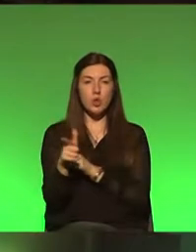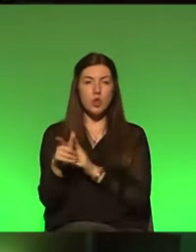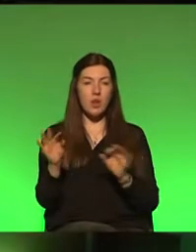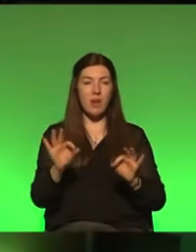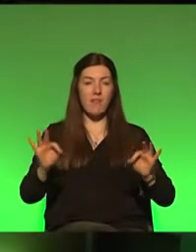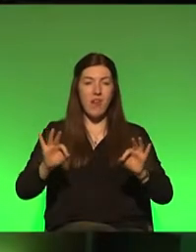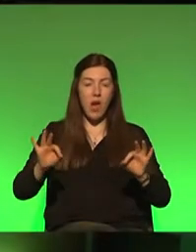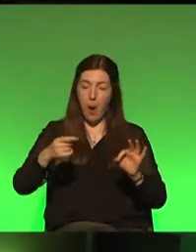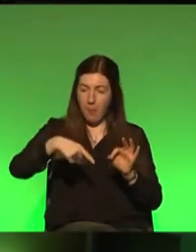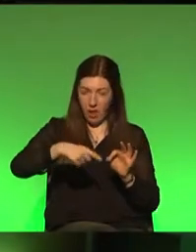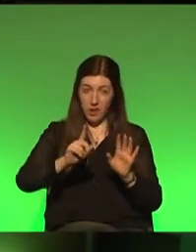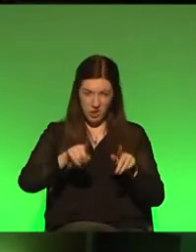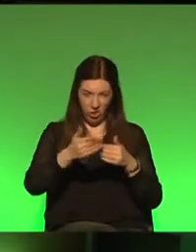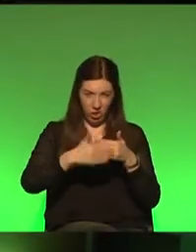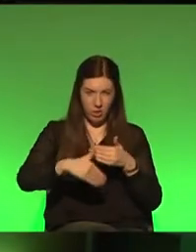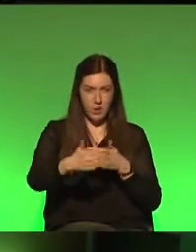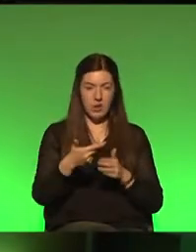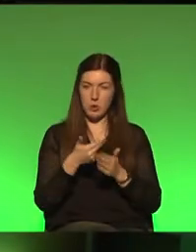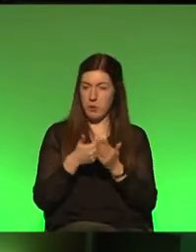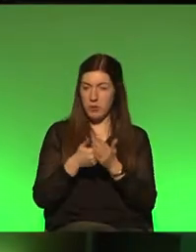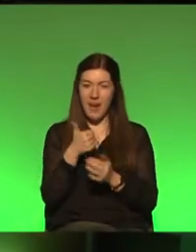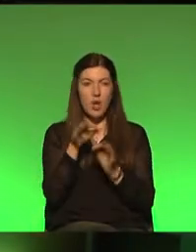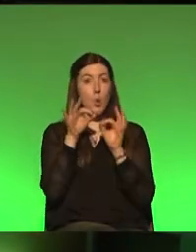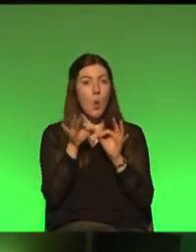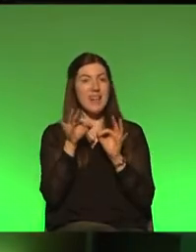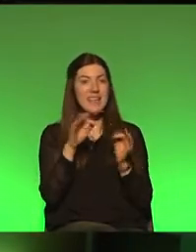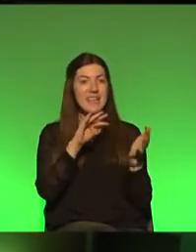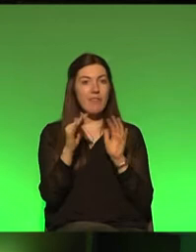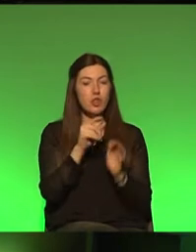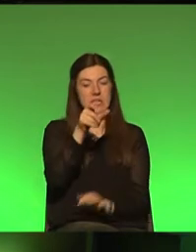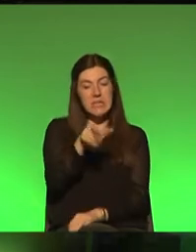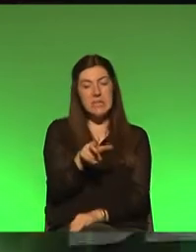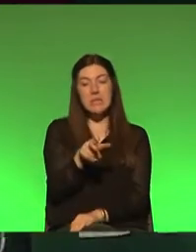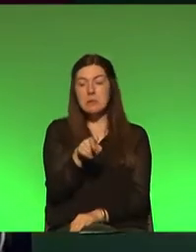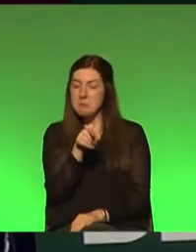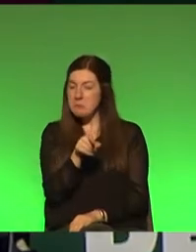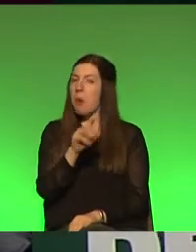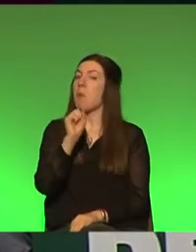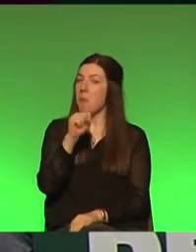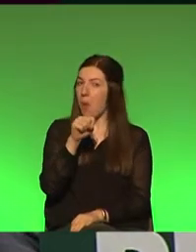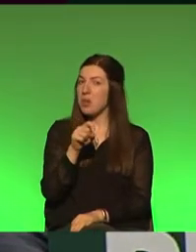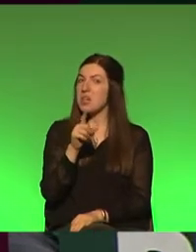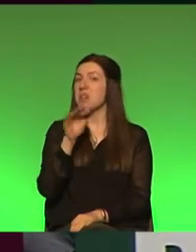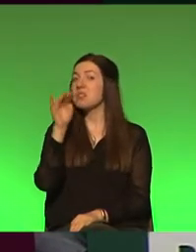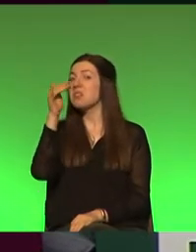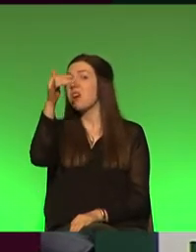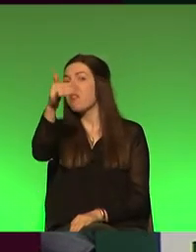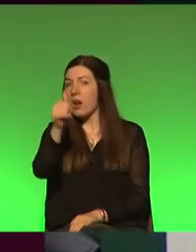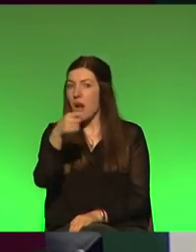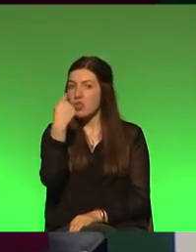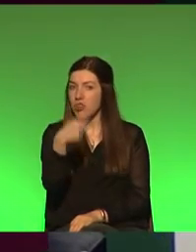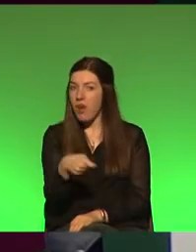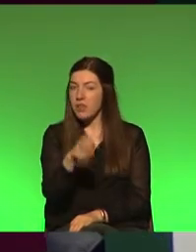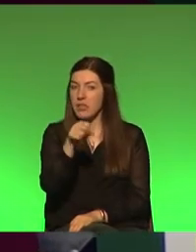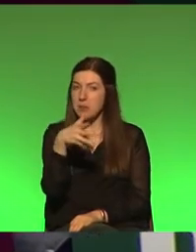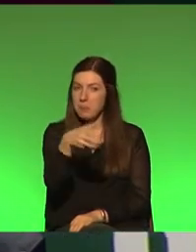dann greifen soll, wenn eine konkrete Wahrscheinlichkeit dafür vorliegt, dass gegebenenfalls irgendwann mal Straftaten begehen